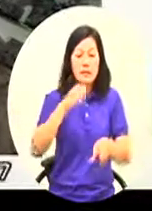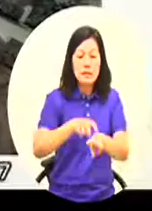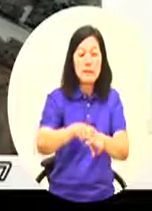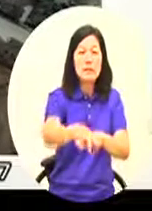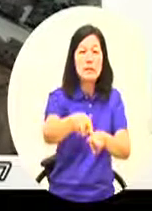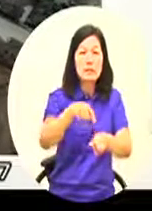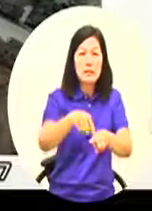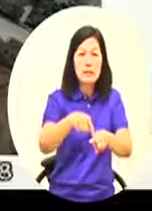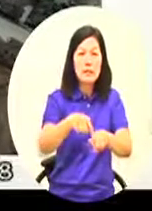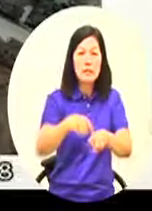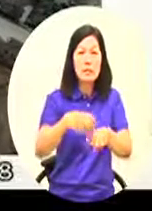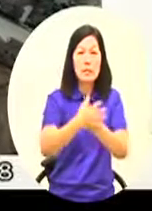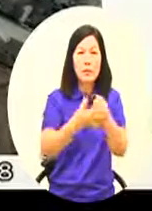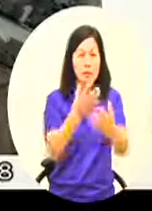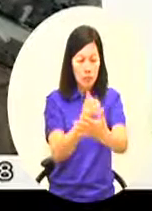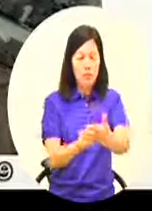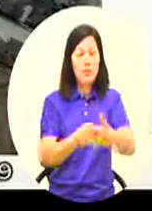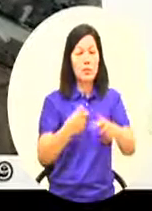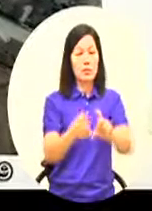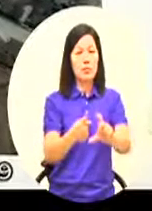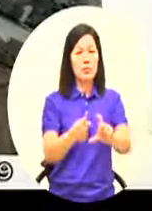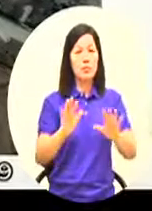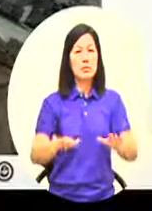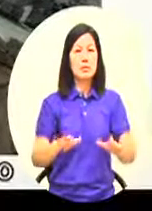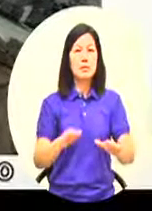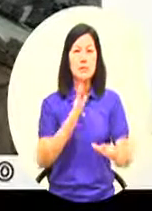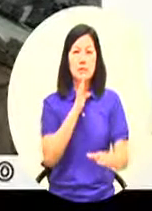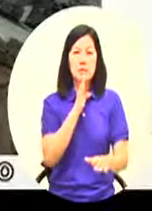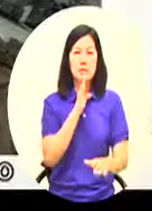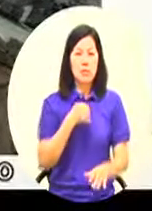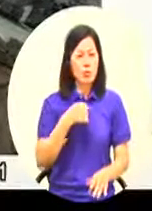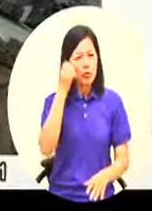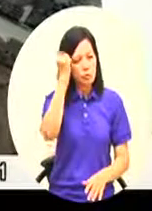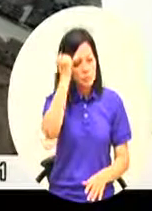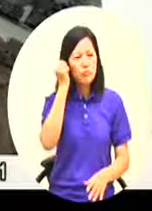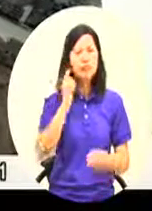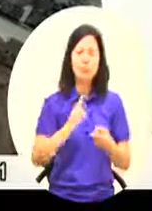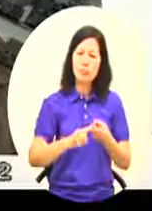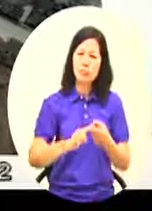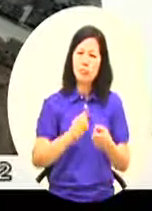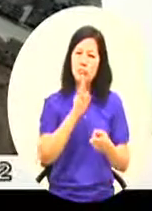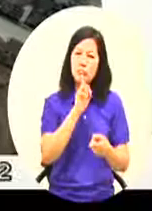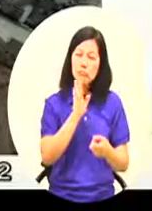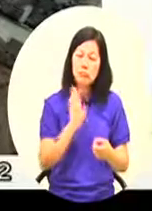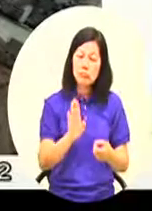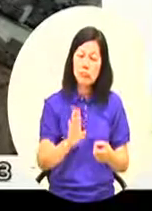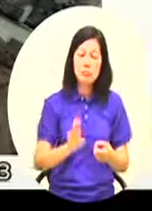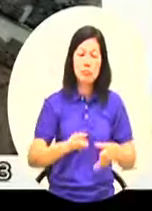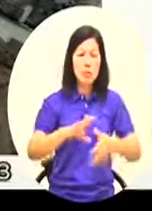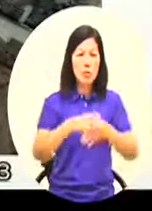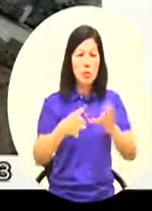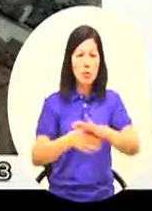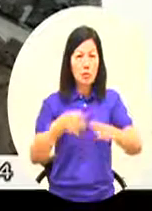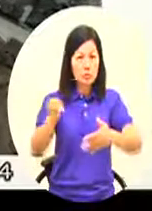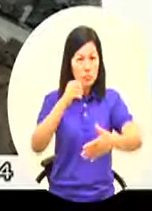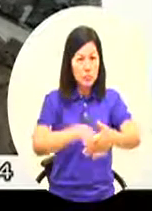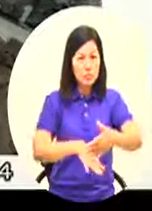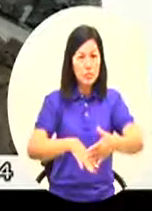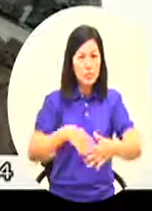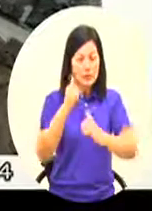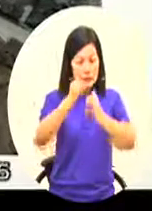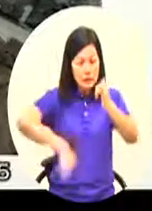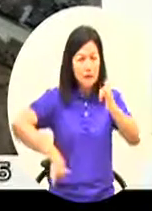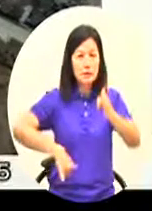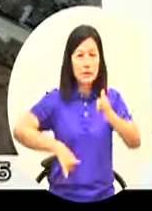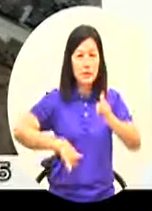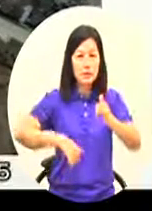这个保存区哈。目前应该是我没有记错的话，文化局把它列为这个是历史的地景哦，历